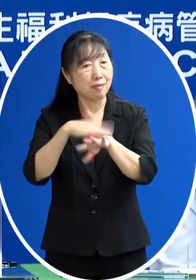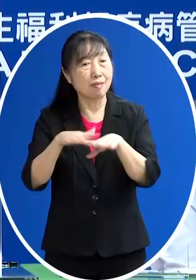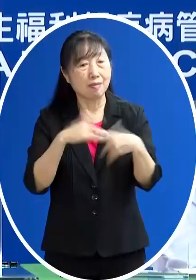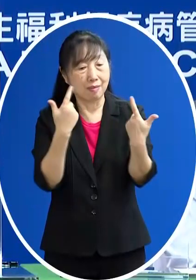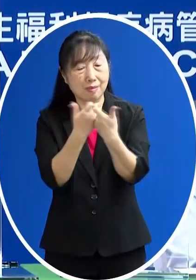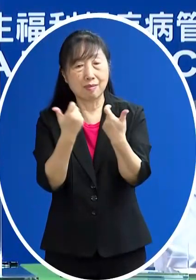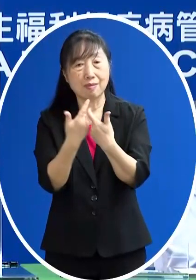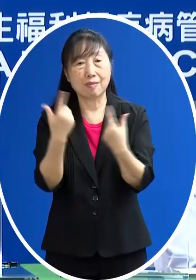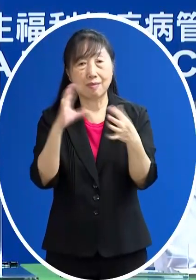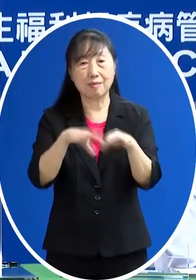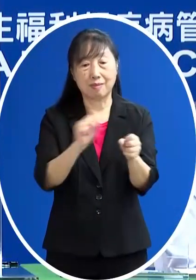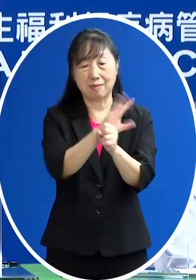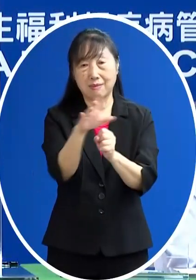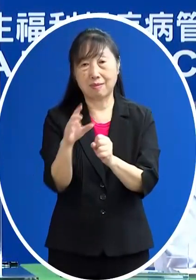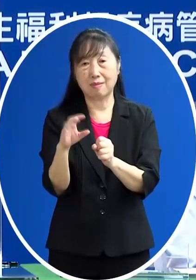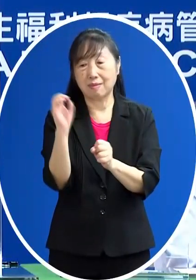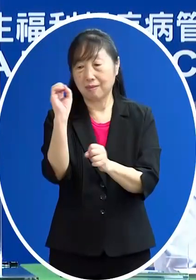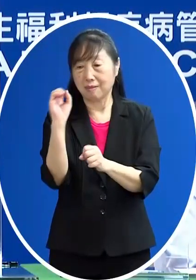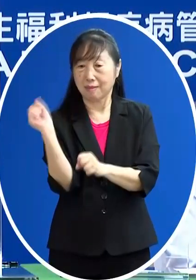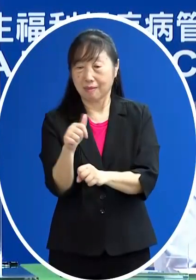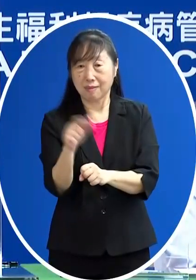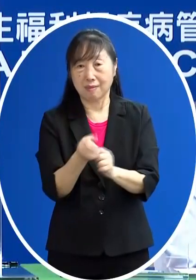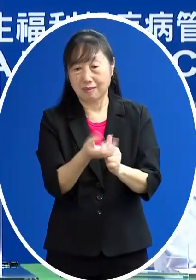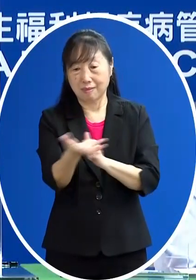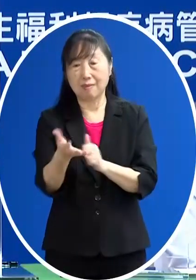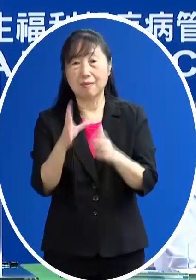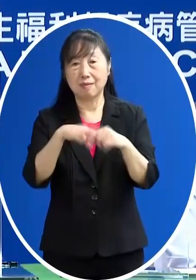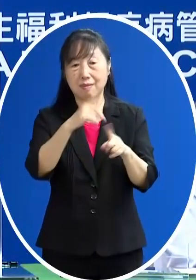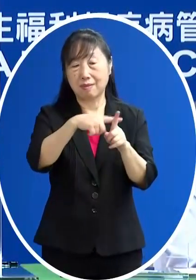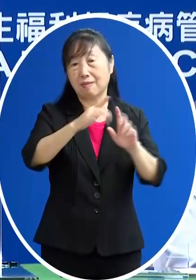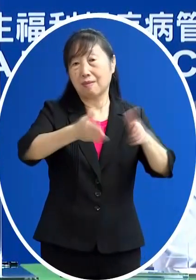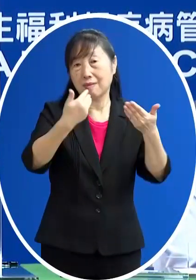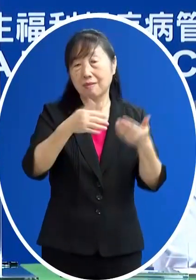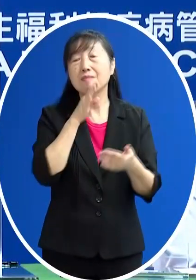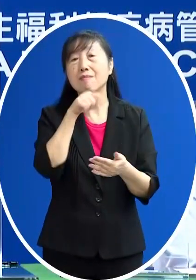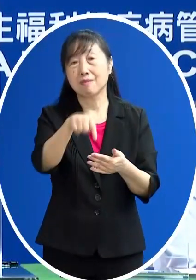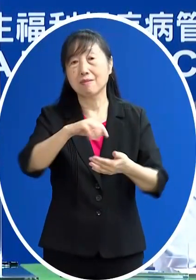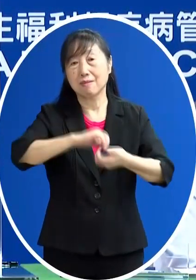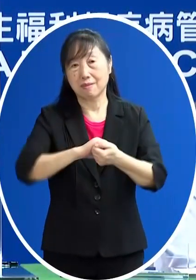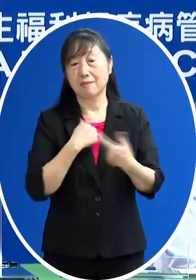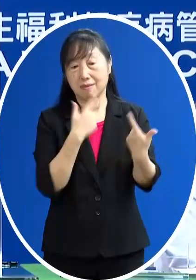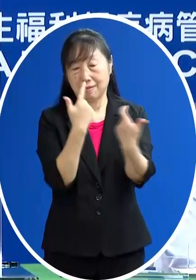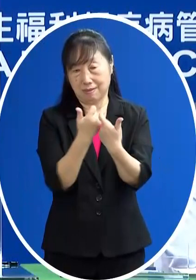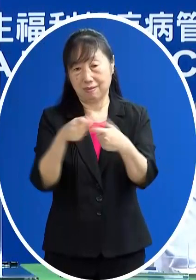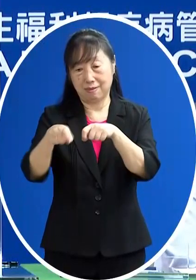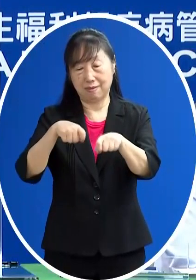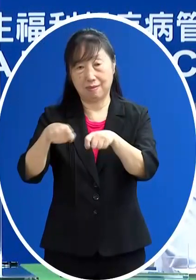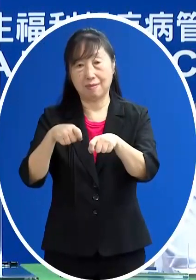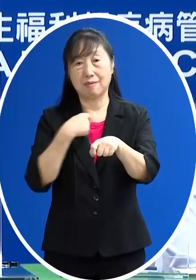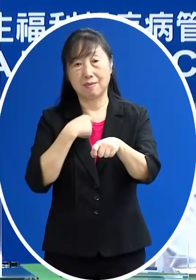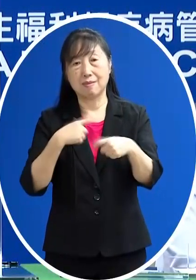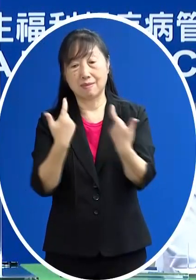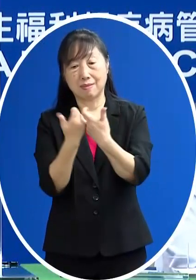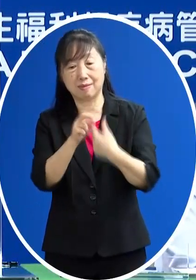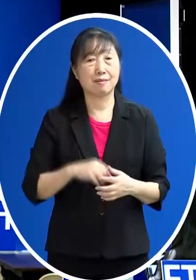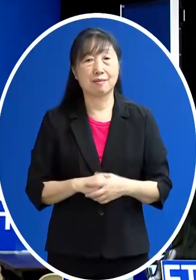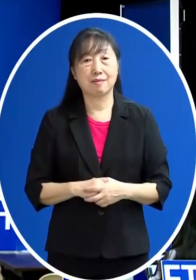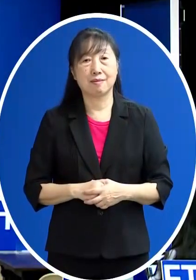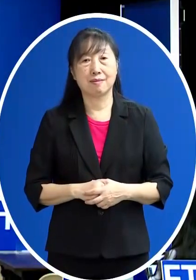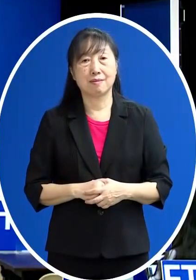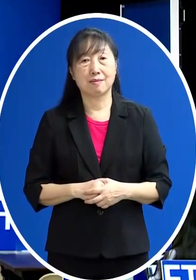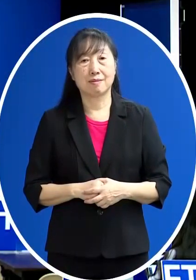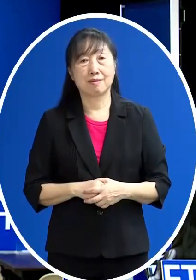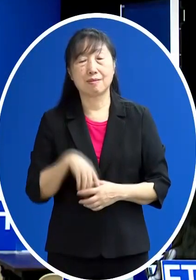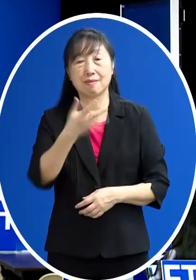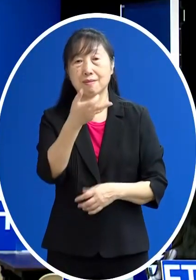的一个快速跟轻症这两的一个特性啊，必须有一些战略上思考的改变。 部长，